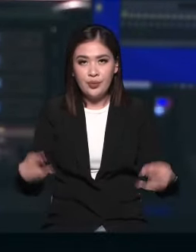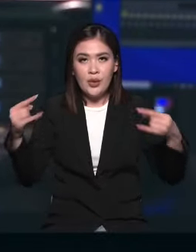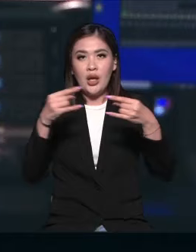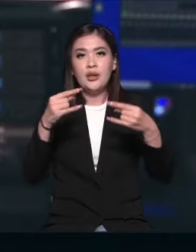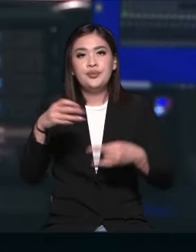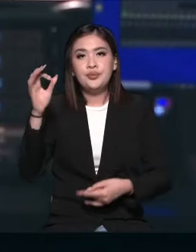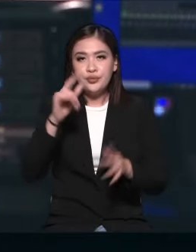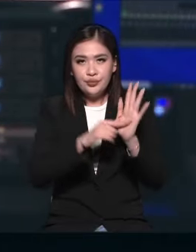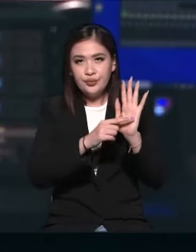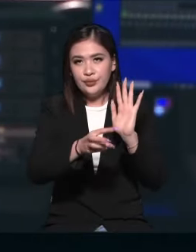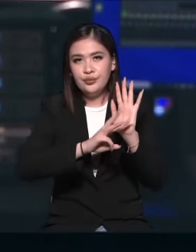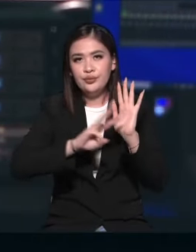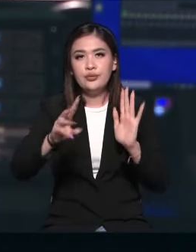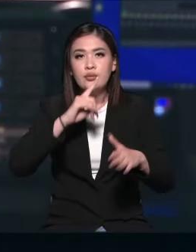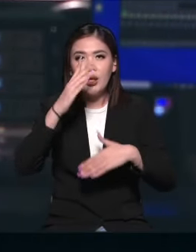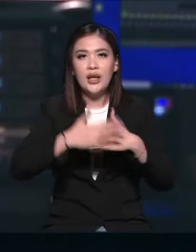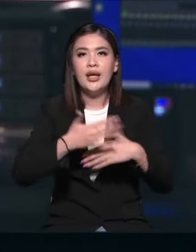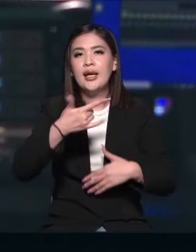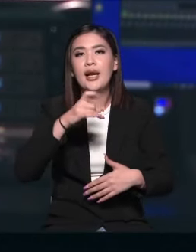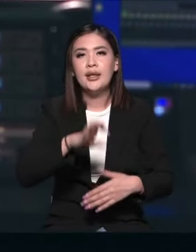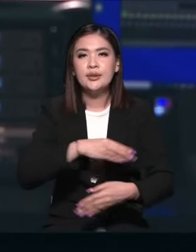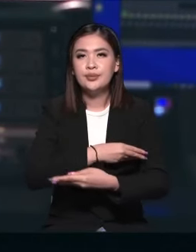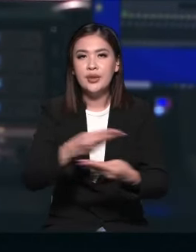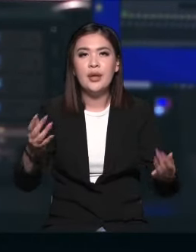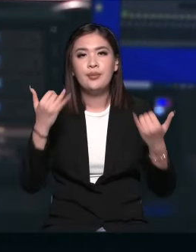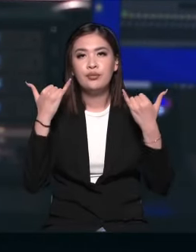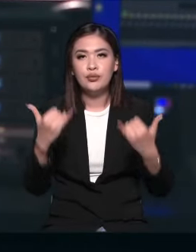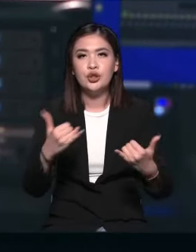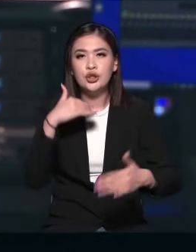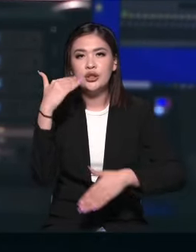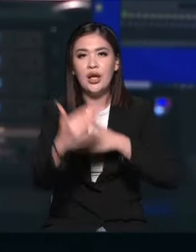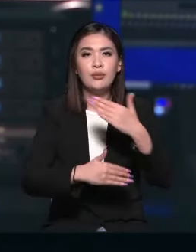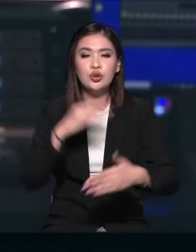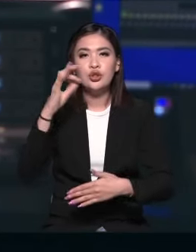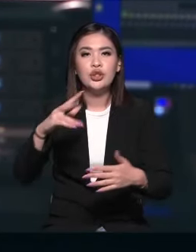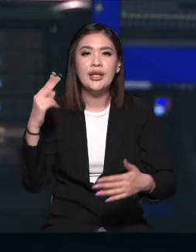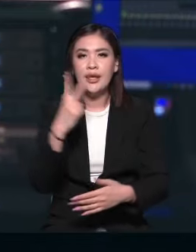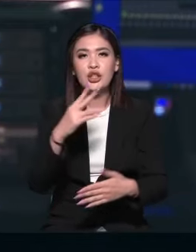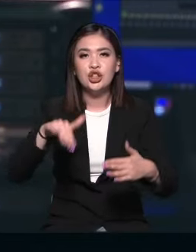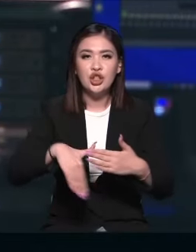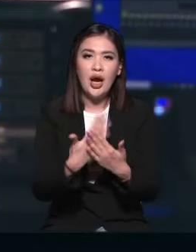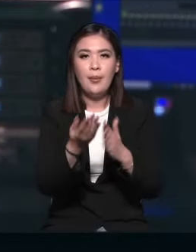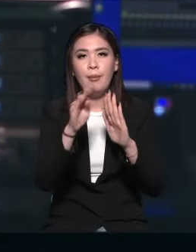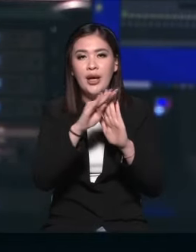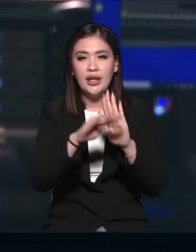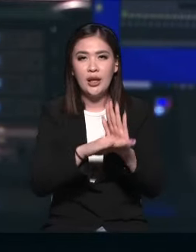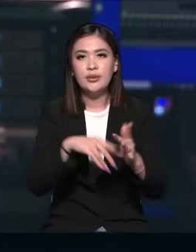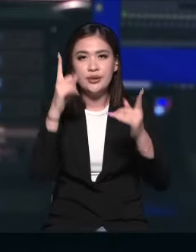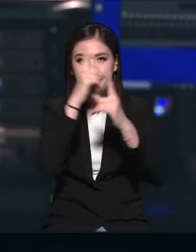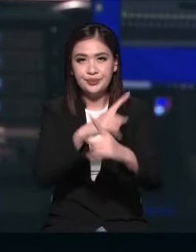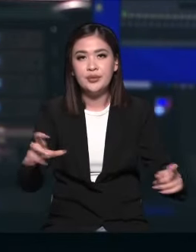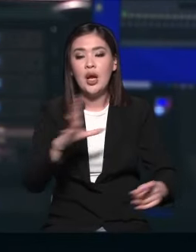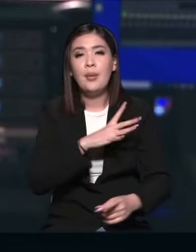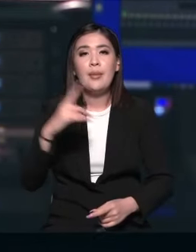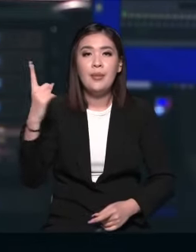Медиа өкілдеріне 7 миллионға дейін грант беріледі. Бүгін медиа дамыту қоры екі жаңа бағдарламаның шартын жариялады. Оның